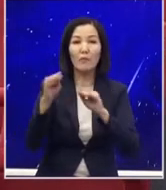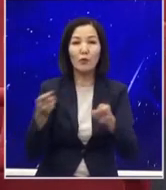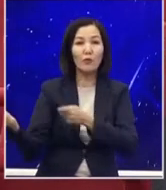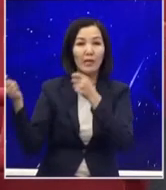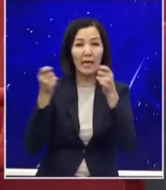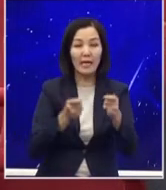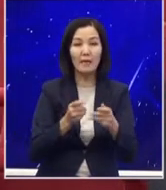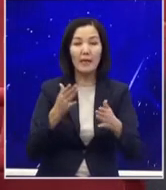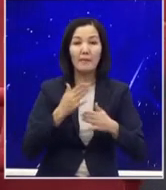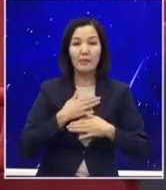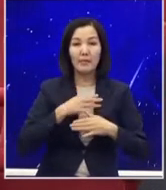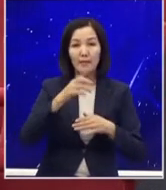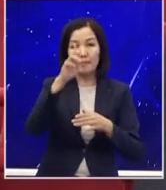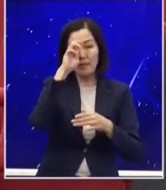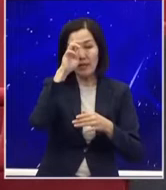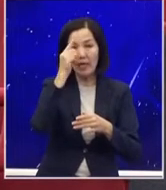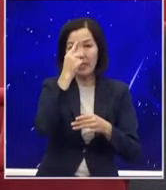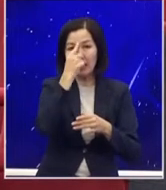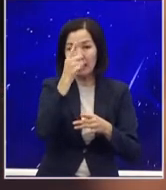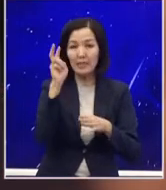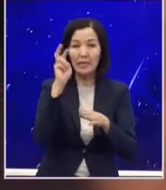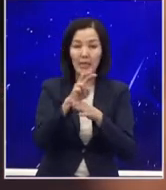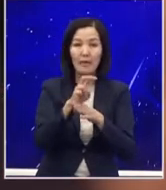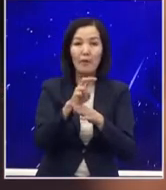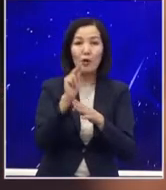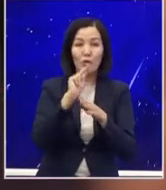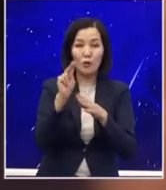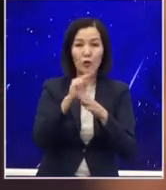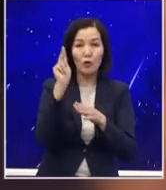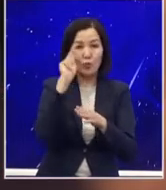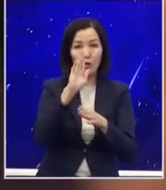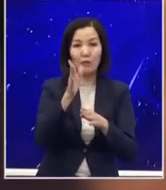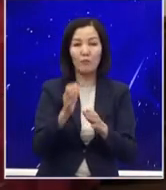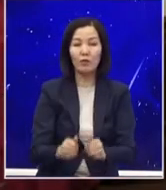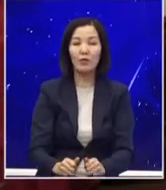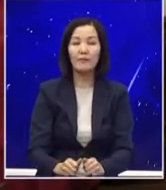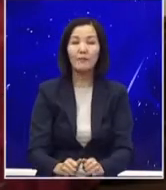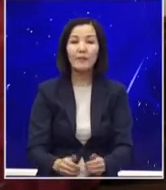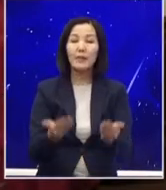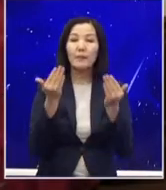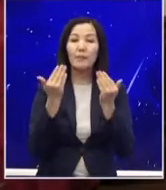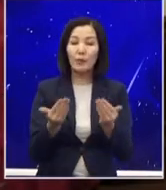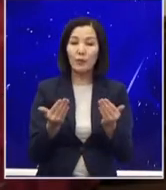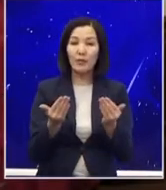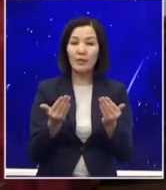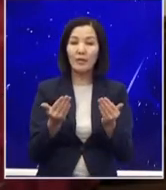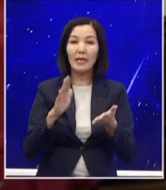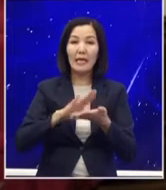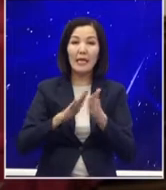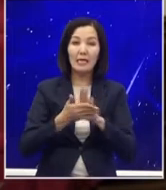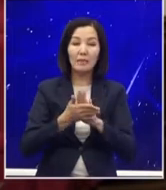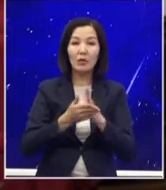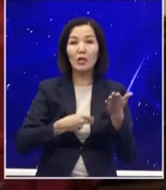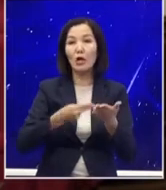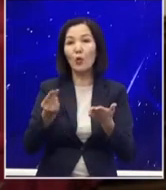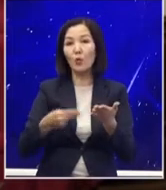келеміз. Біздің елдің мамандары осында келіп білгендермен бөлісетін болады. Бүгін келісім шартқа